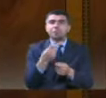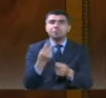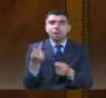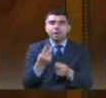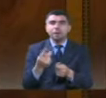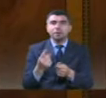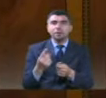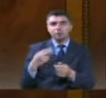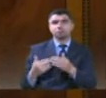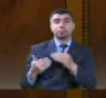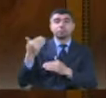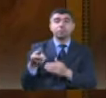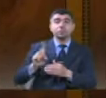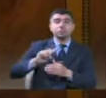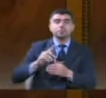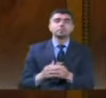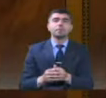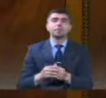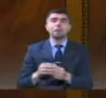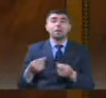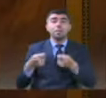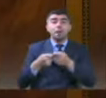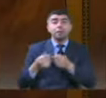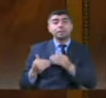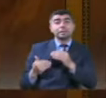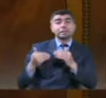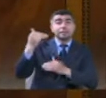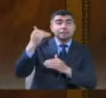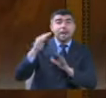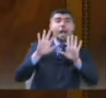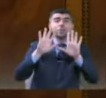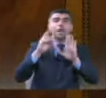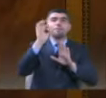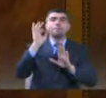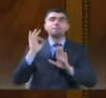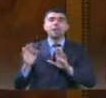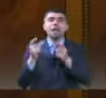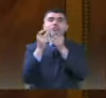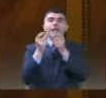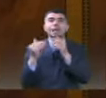من مرة. الرفع من الحد الأدنى للأجر في القطاع الخاص بنسبة 10%